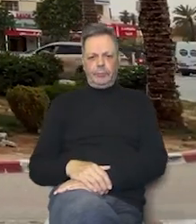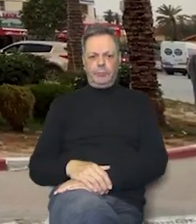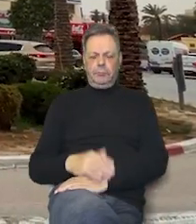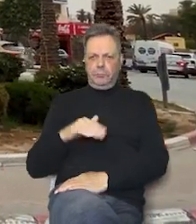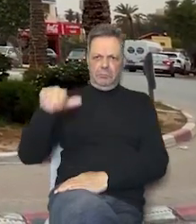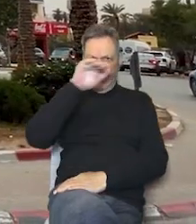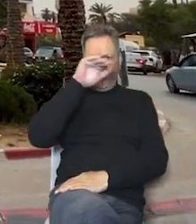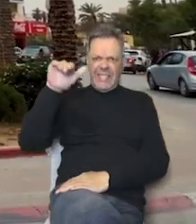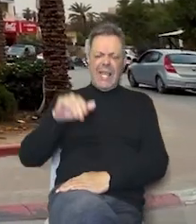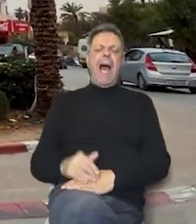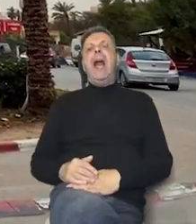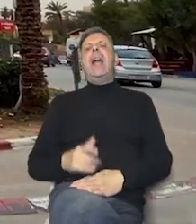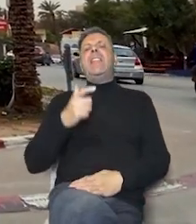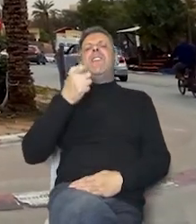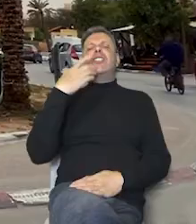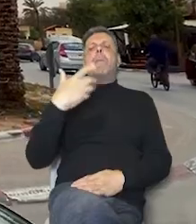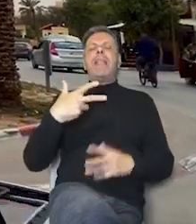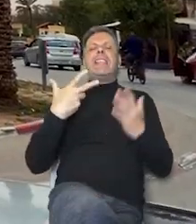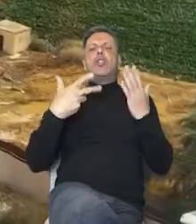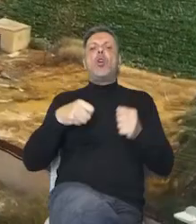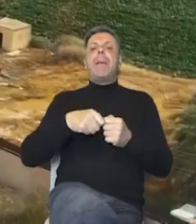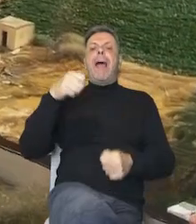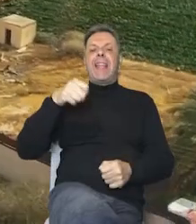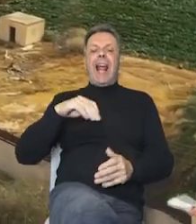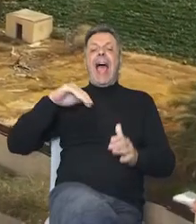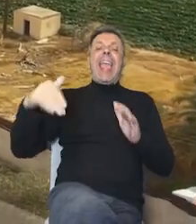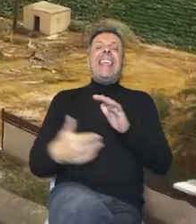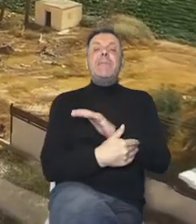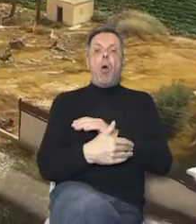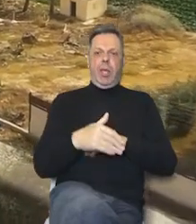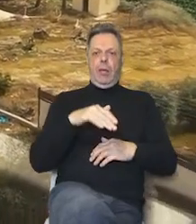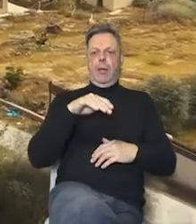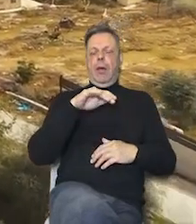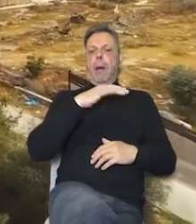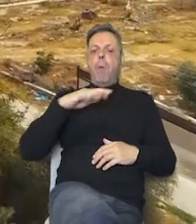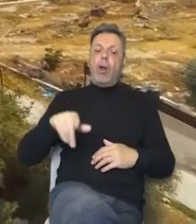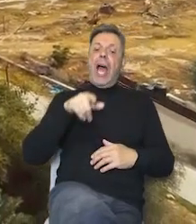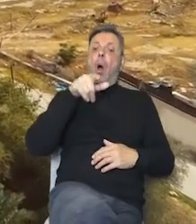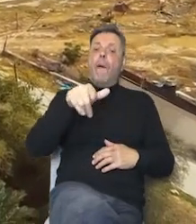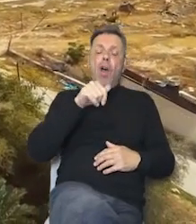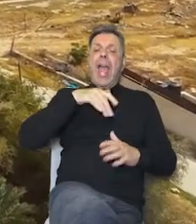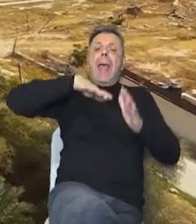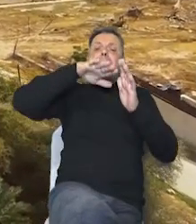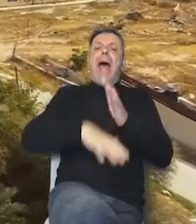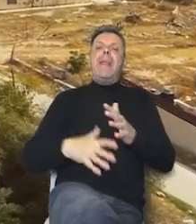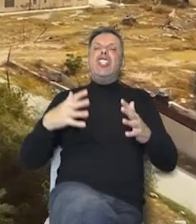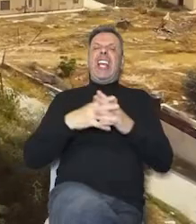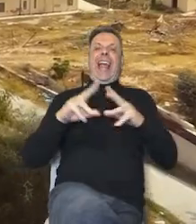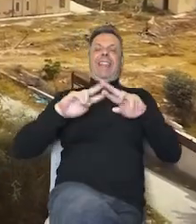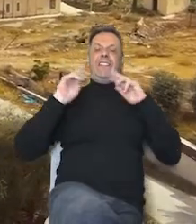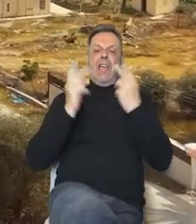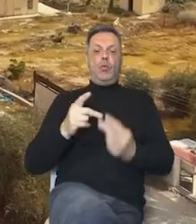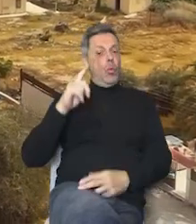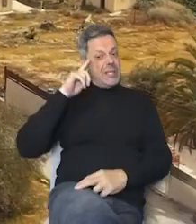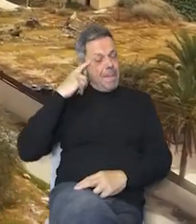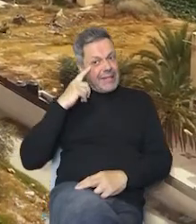Nadmorska visina Jerihona je 258 metara ispod razine mora i po tome je ovo najniži grad na svijetu. Smatra